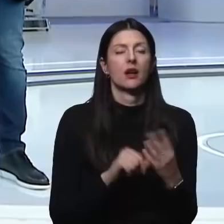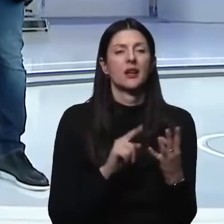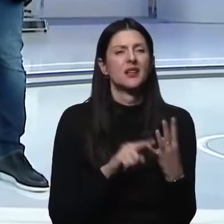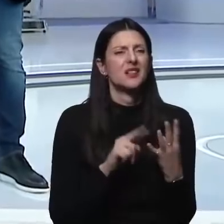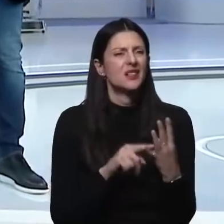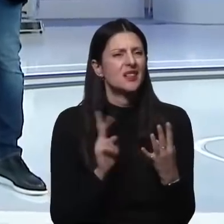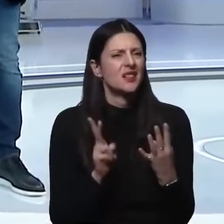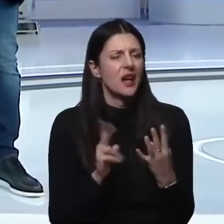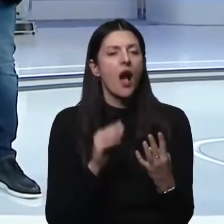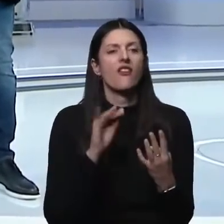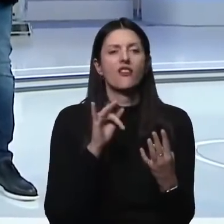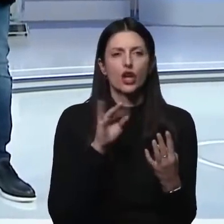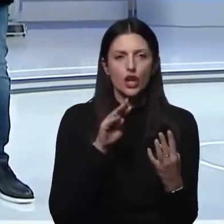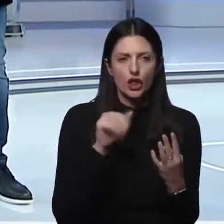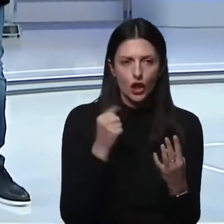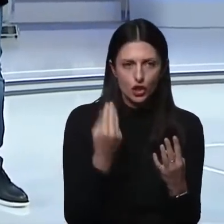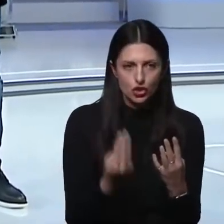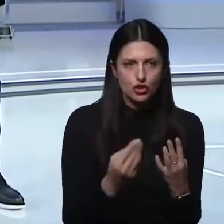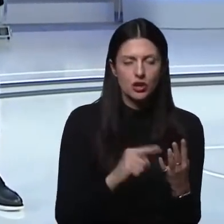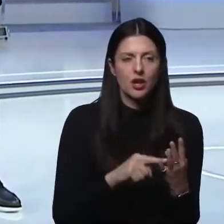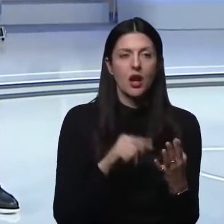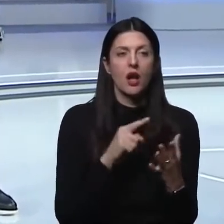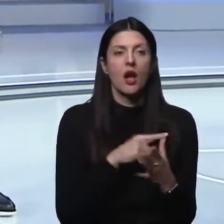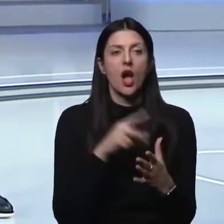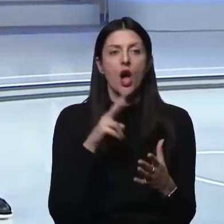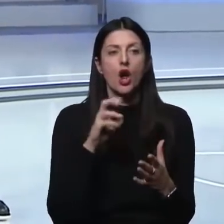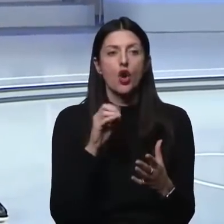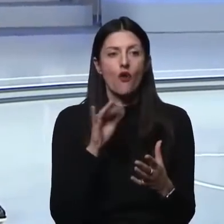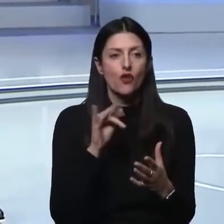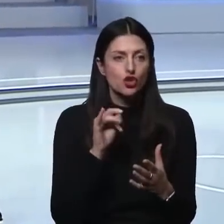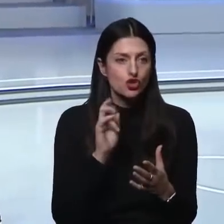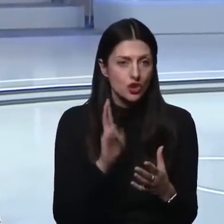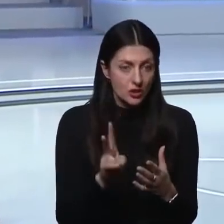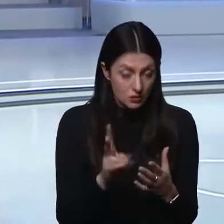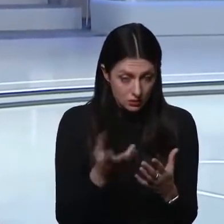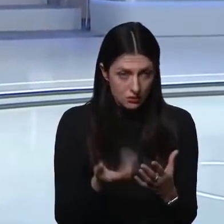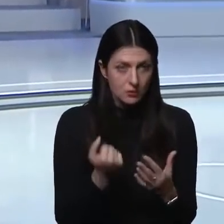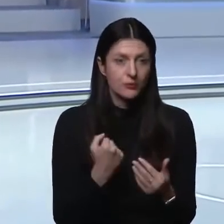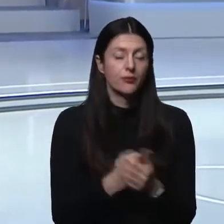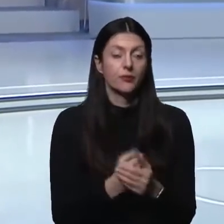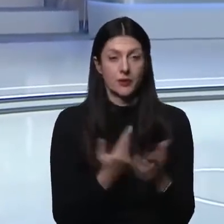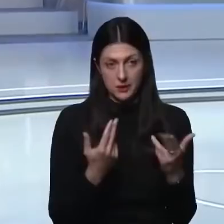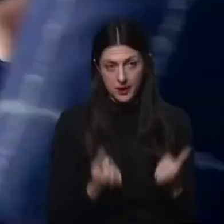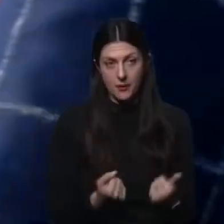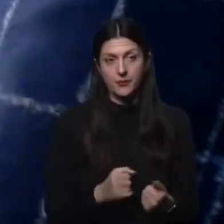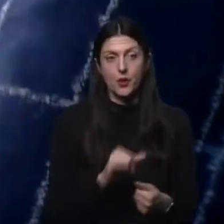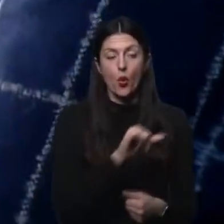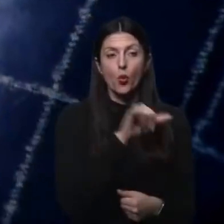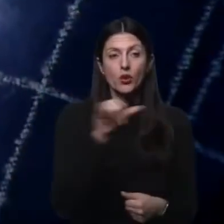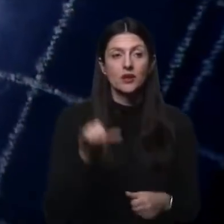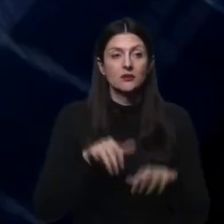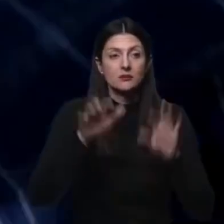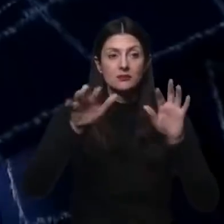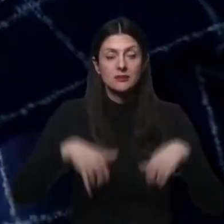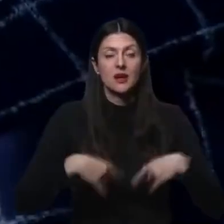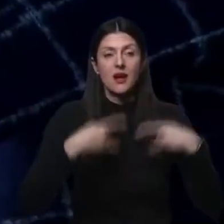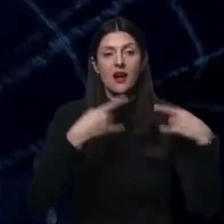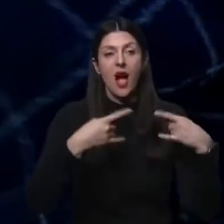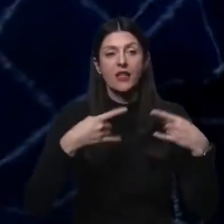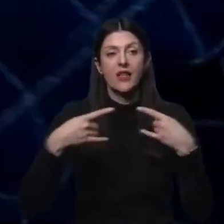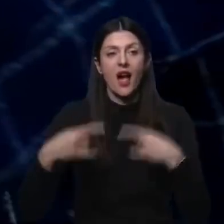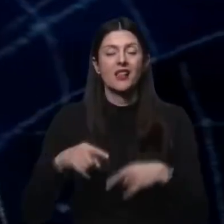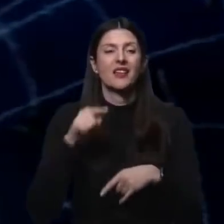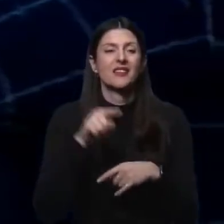напомните, Фирташ, кто еще? Левочкин. Левочкин, да. Значит, у них отнимут каналы, там хоть